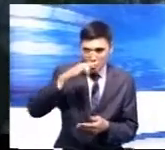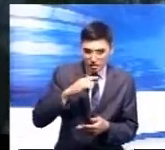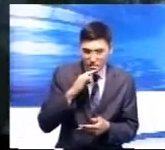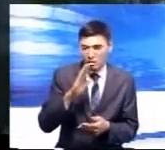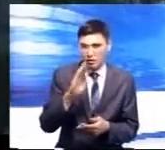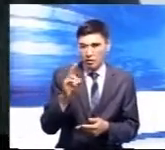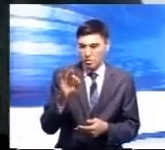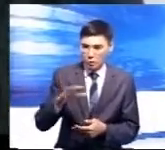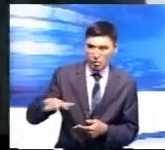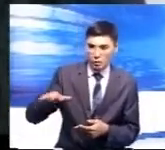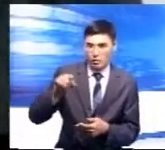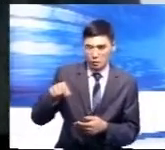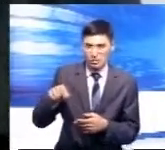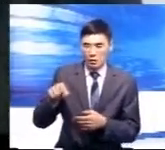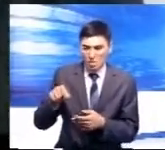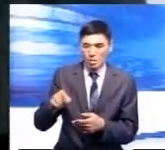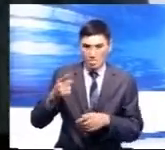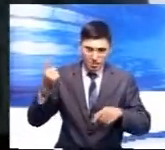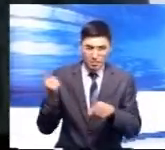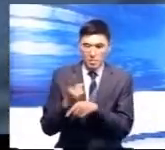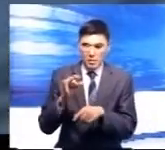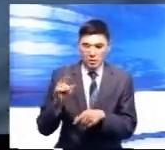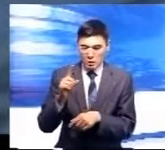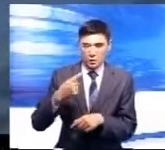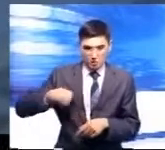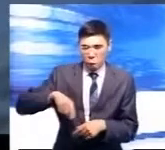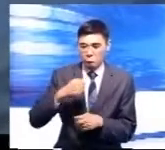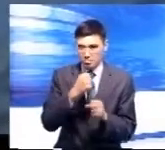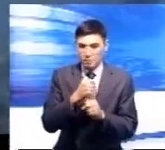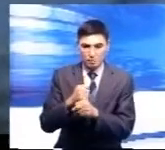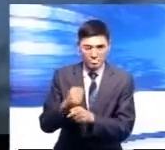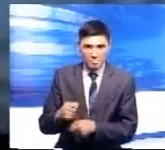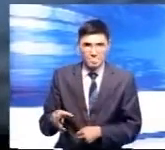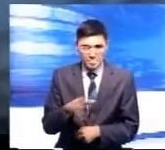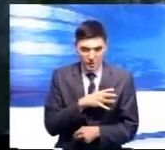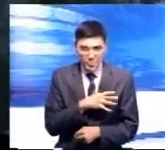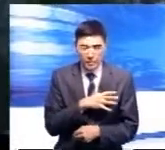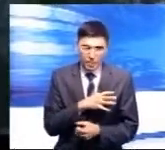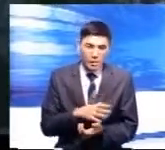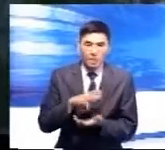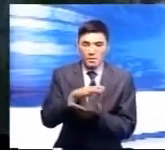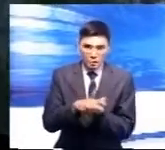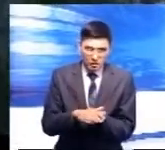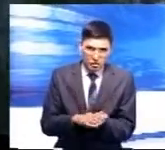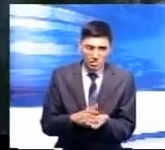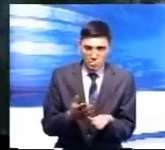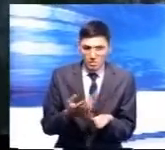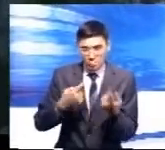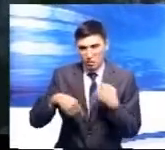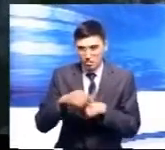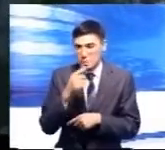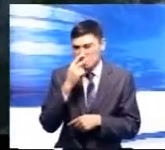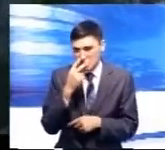действует в других странах, а у нас в Восточном Казахстане это впервые применяется.